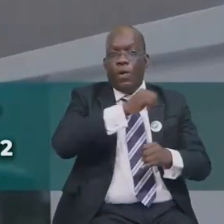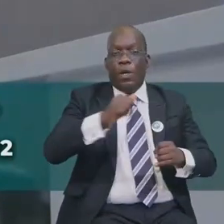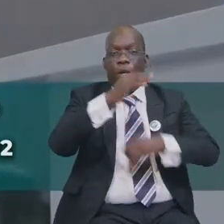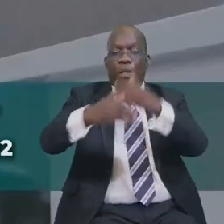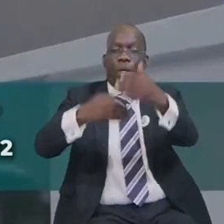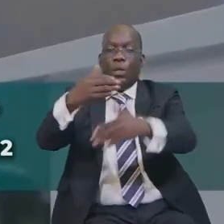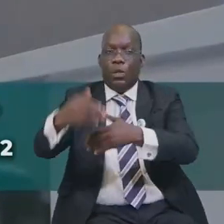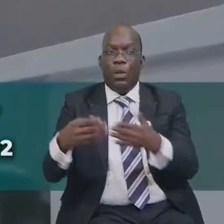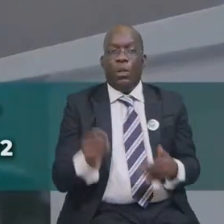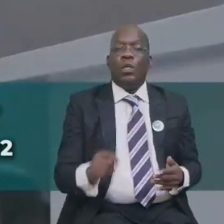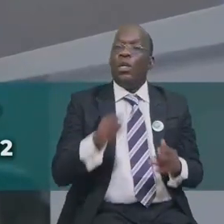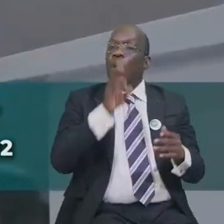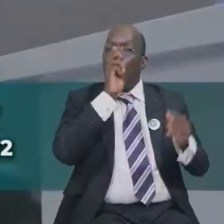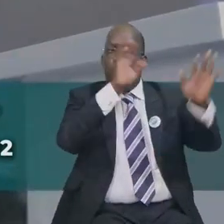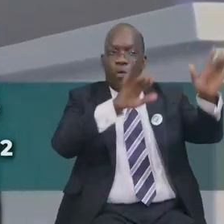balayer tout le monde.